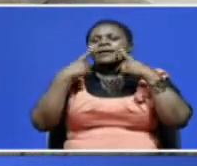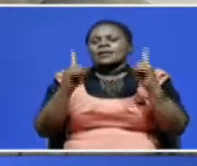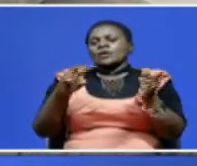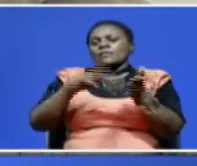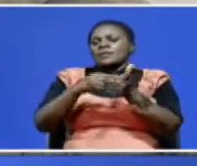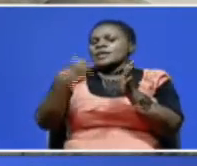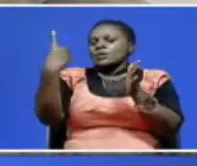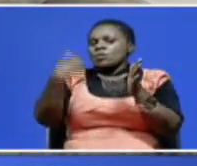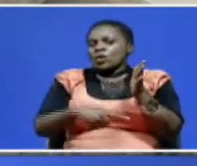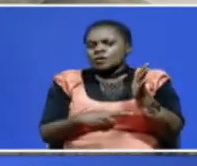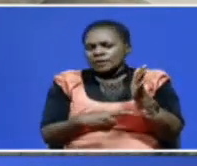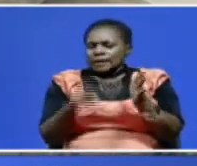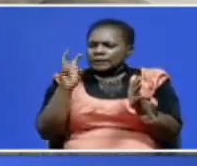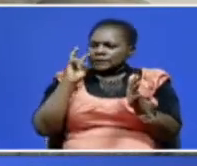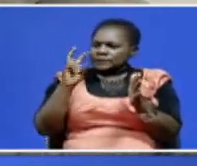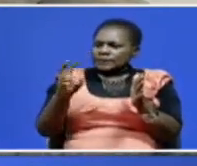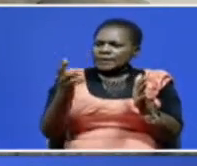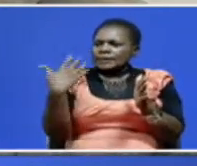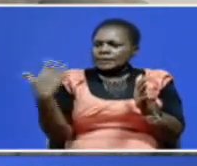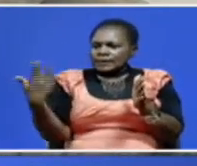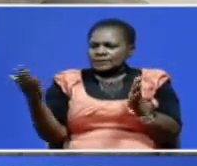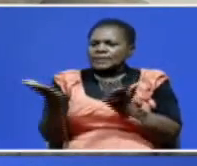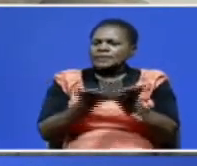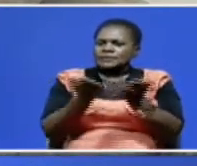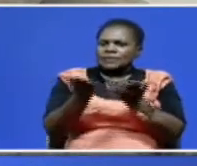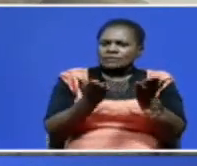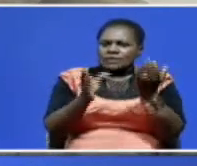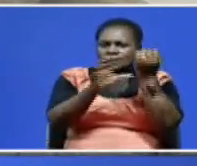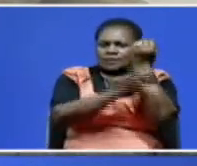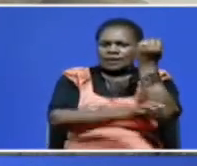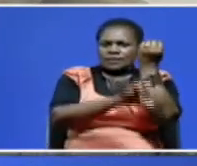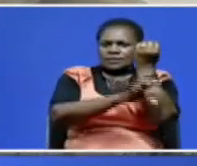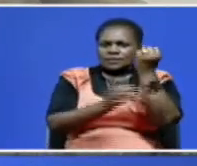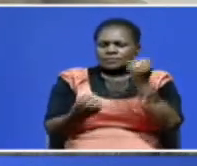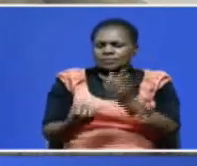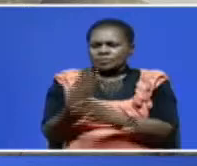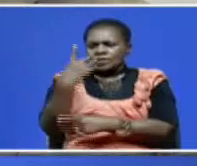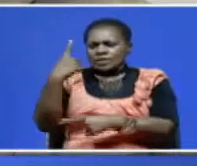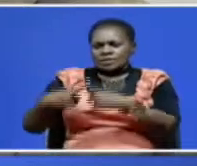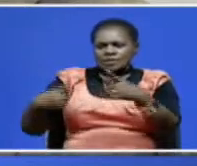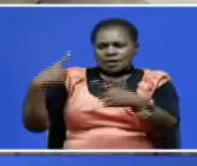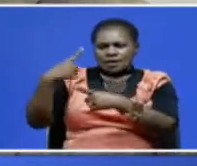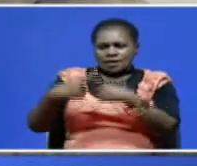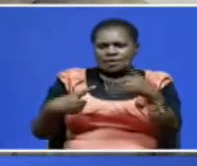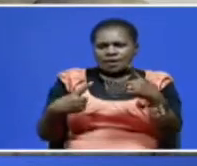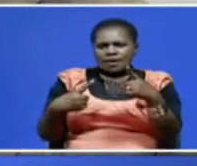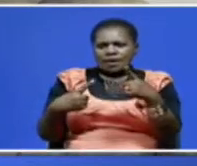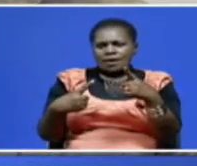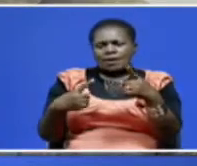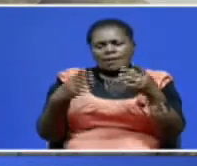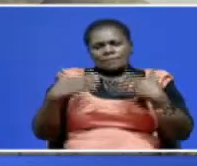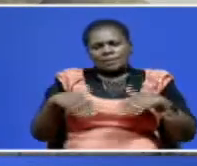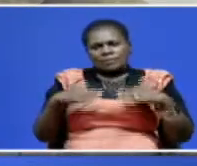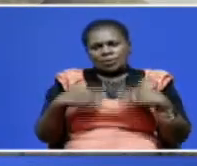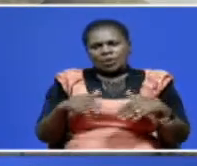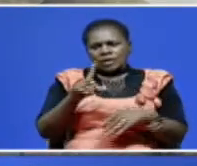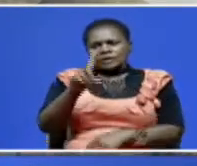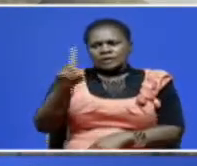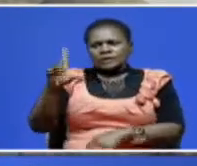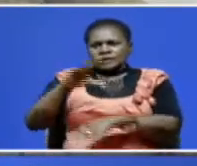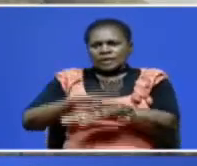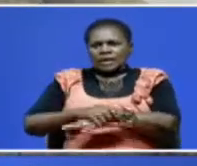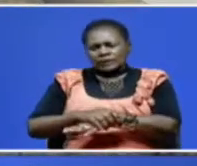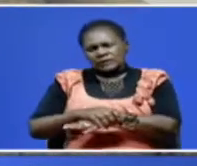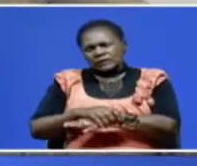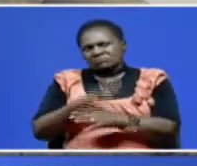Maana yake ni kwamba ukiangalia bidhaa na huduma za nchi zilizozalishwa Tanzania kila mwaka, ukigawanya kwa idadi ya watu, kila mmoja